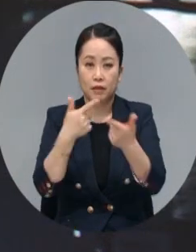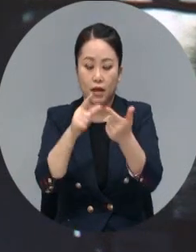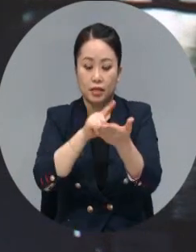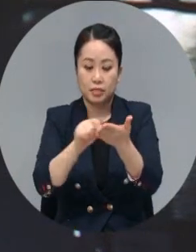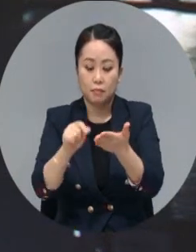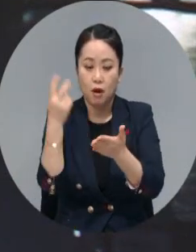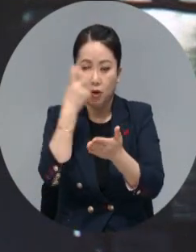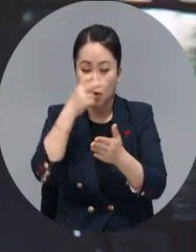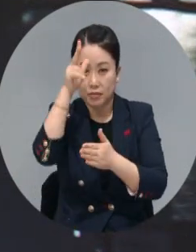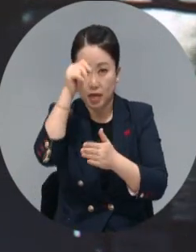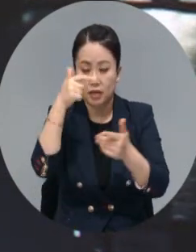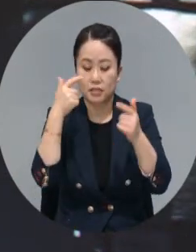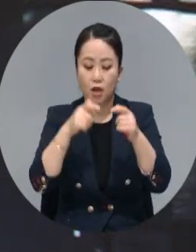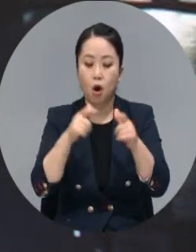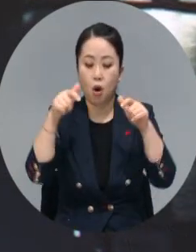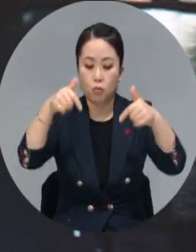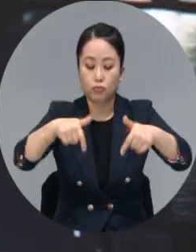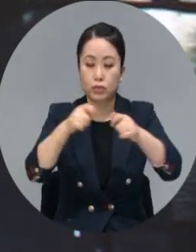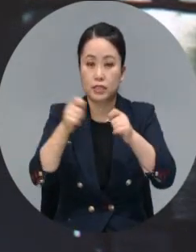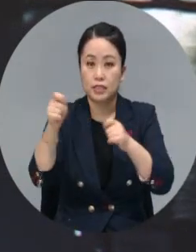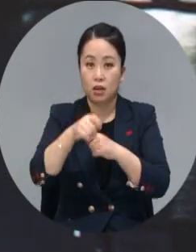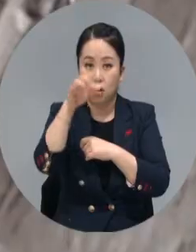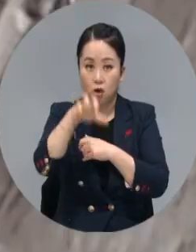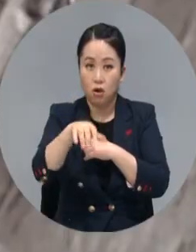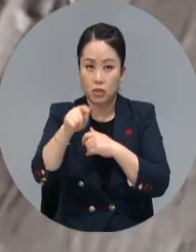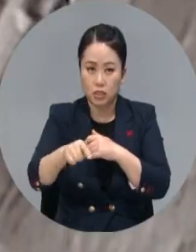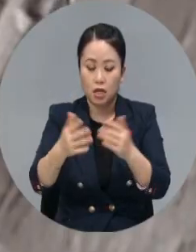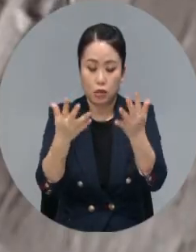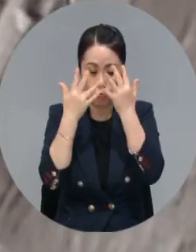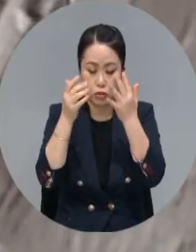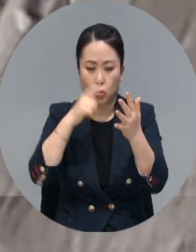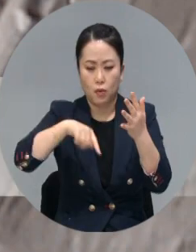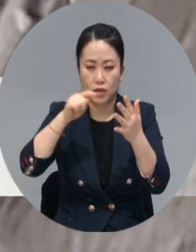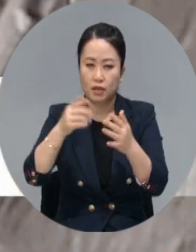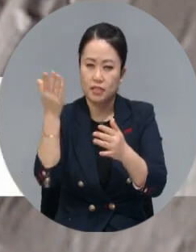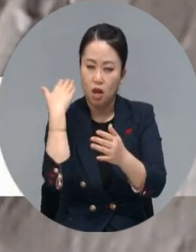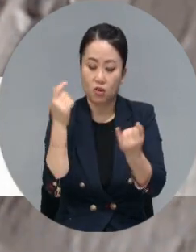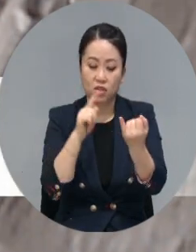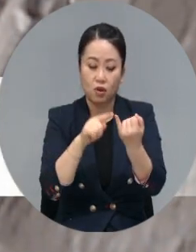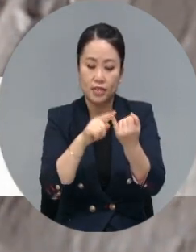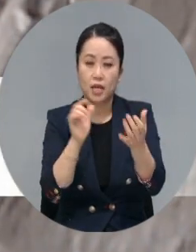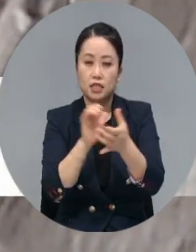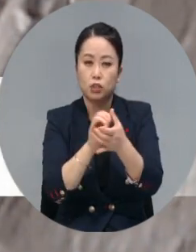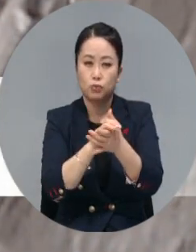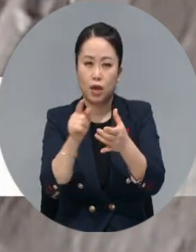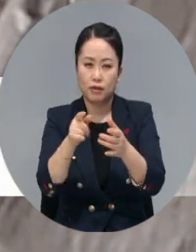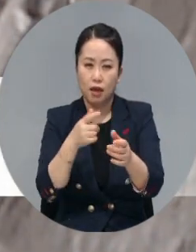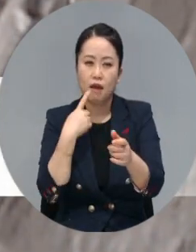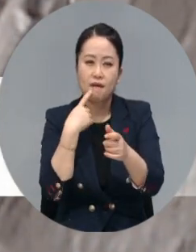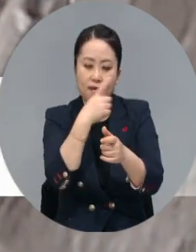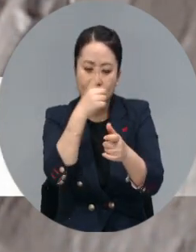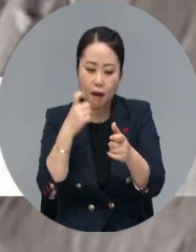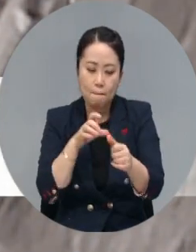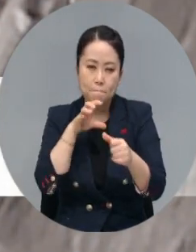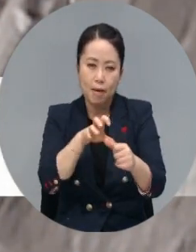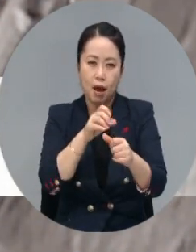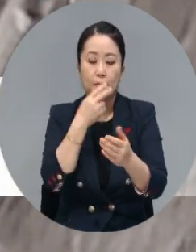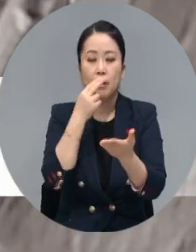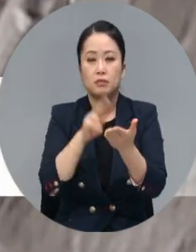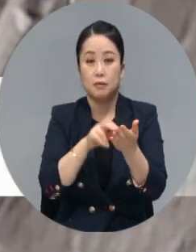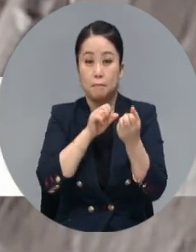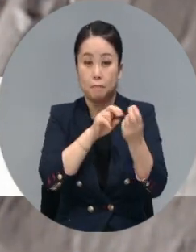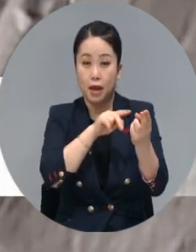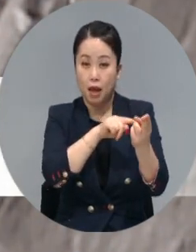부산지검 서부지청은 구치소에서 전 여자친구에게 협박성 편지를 보낸 혐의로 이른바 서면